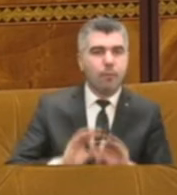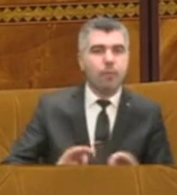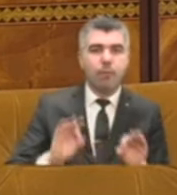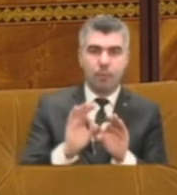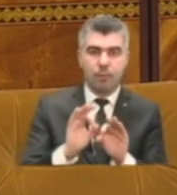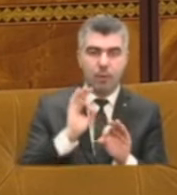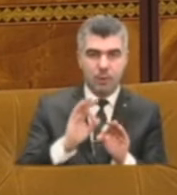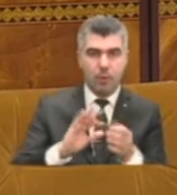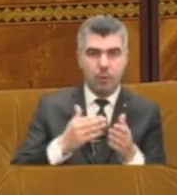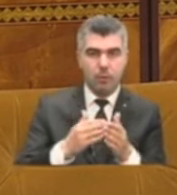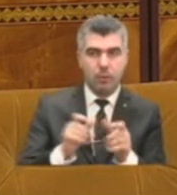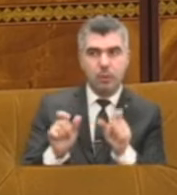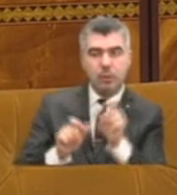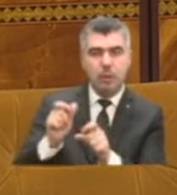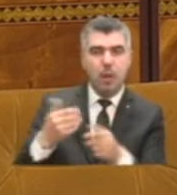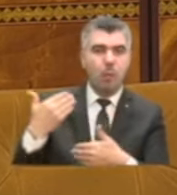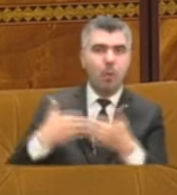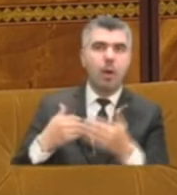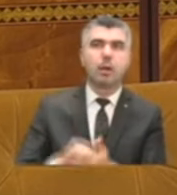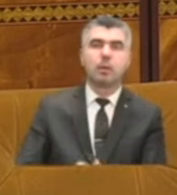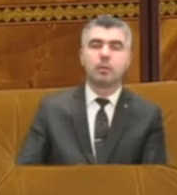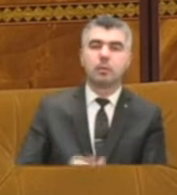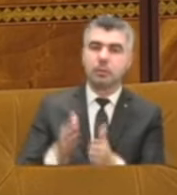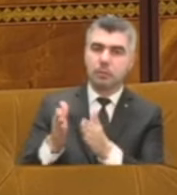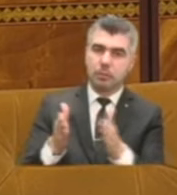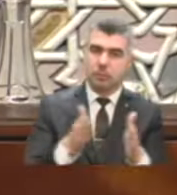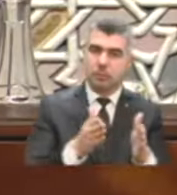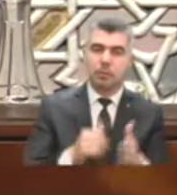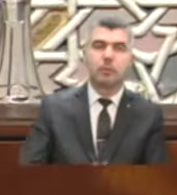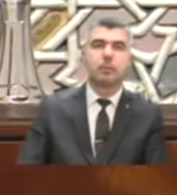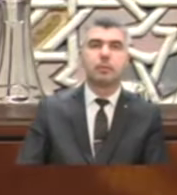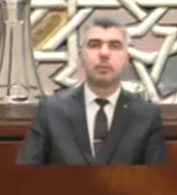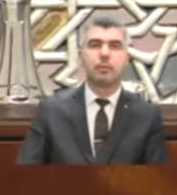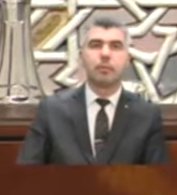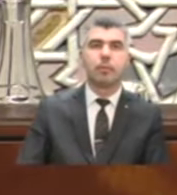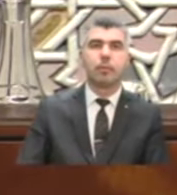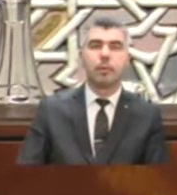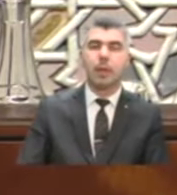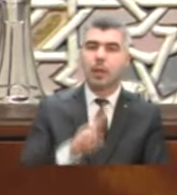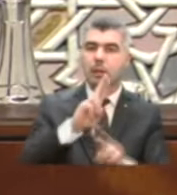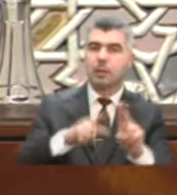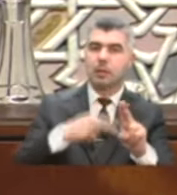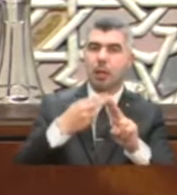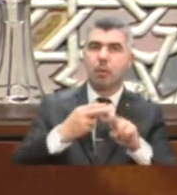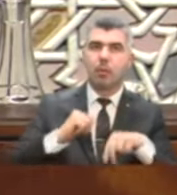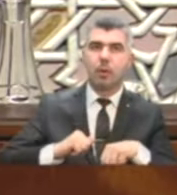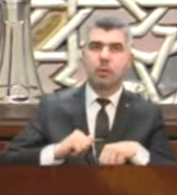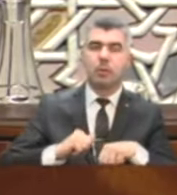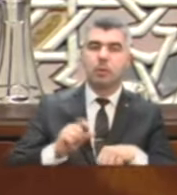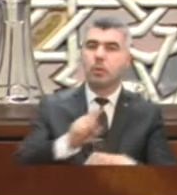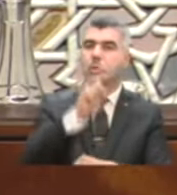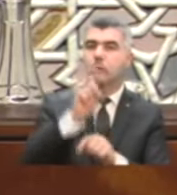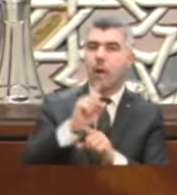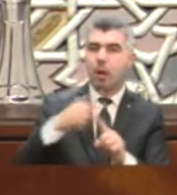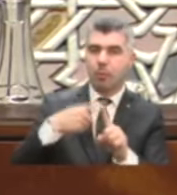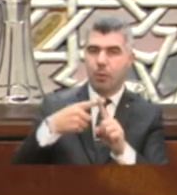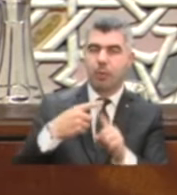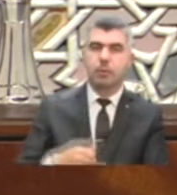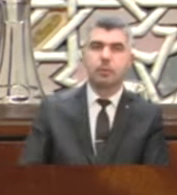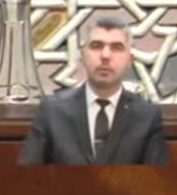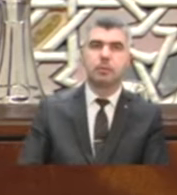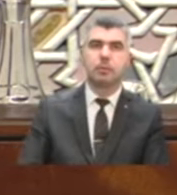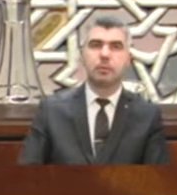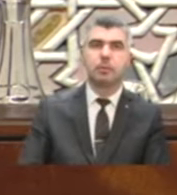ملائمة للأشخاص ذوي الإعاقة. شكرا سي عنان. سيدنا إيه تفضلي سيد الوزير، وهل هناك تعقيبات إضافية؟